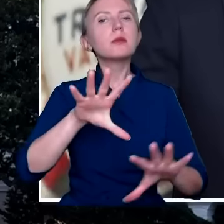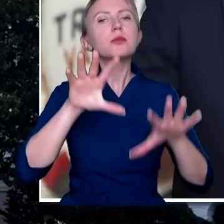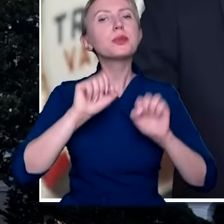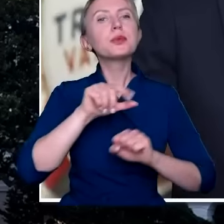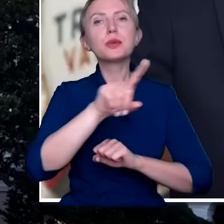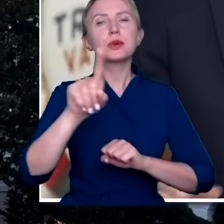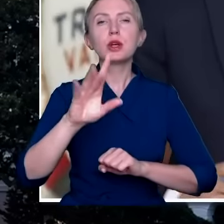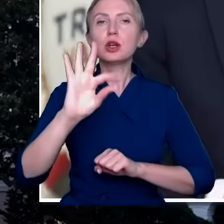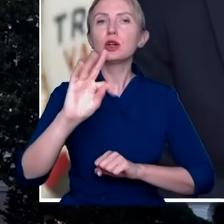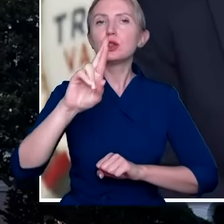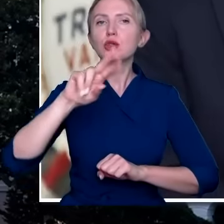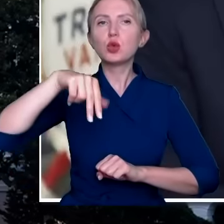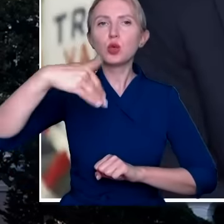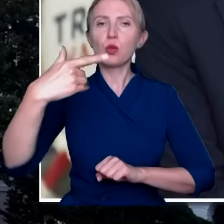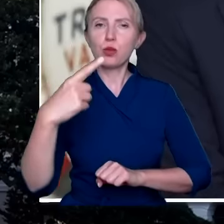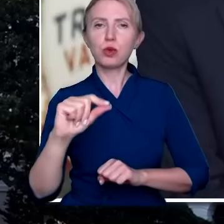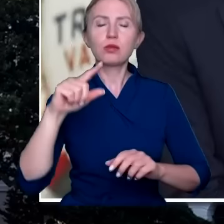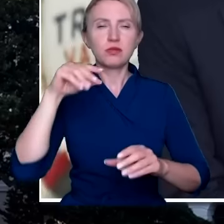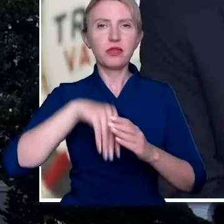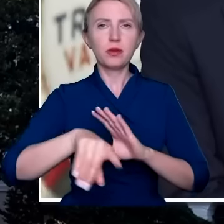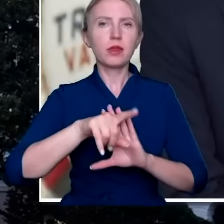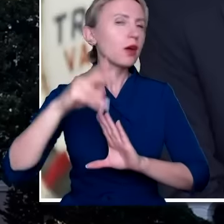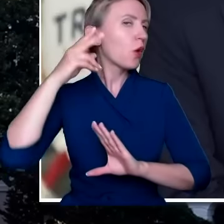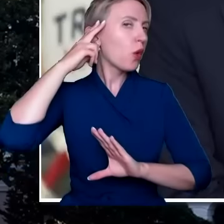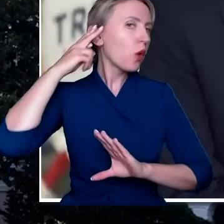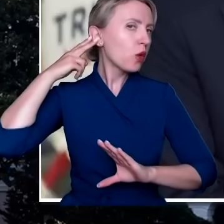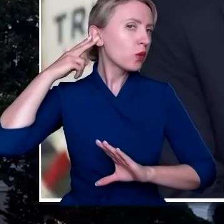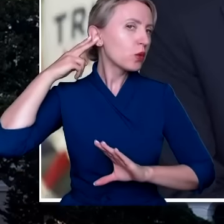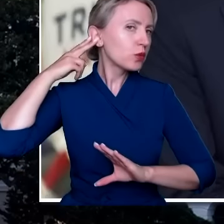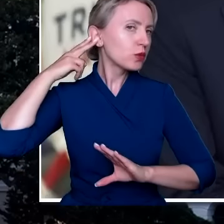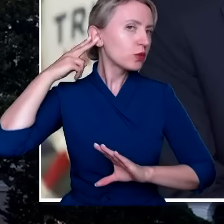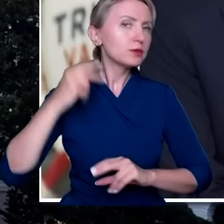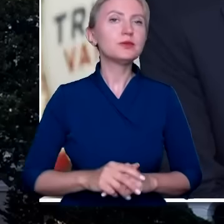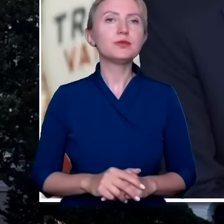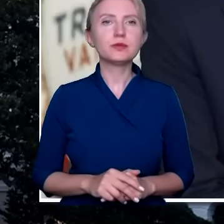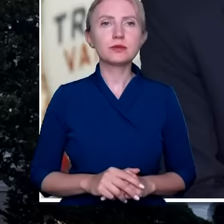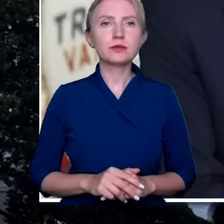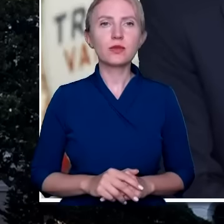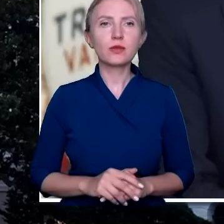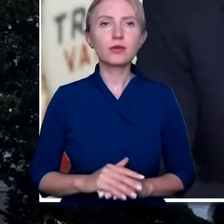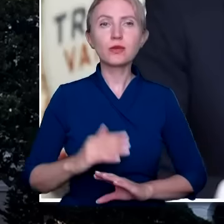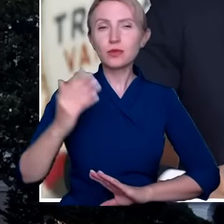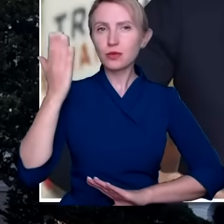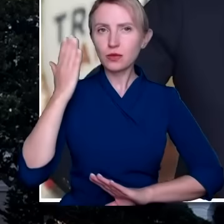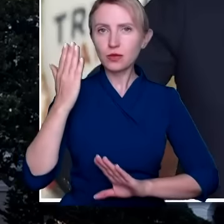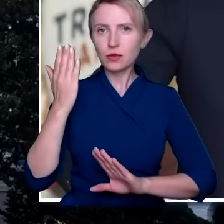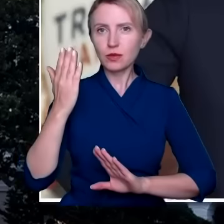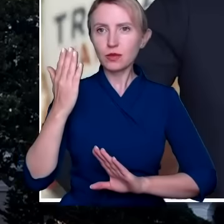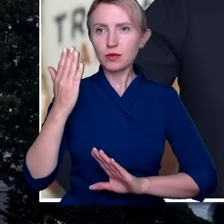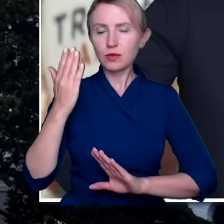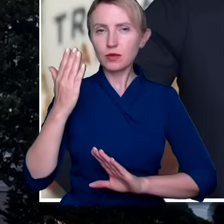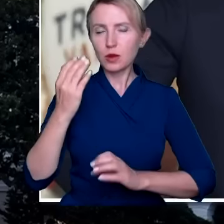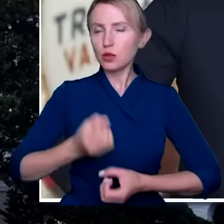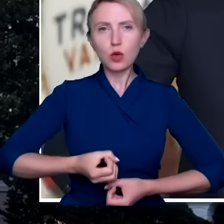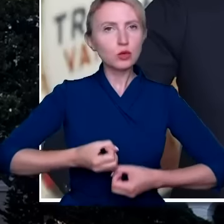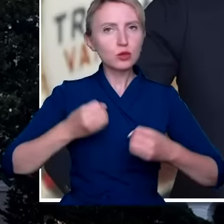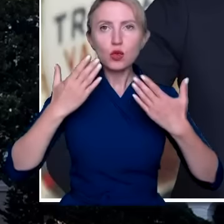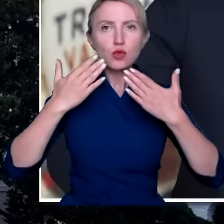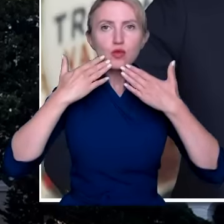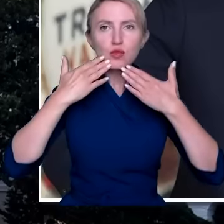tym już ikonicznym niemalże opatrunkiem na uchu dopiero co wyszedł cudem, zanim wielu z